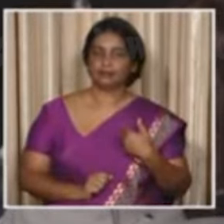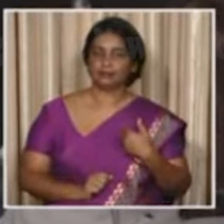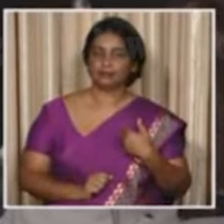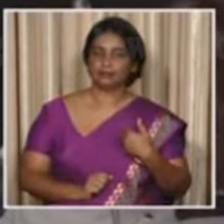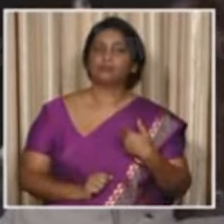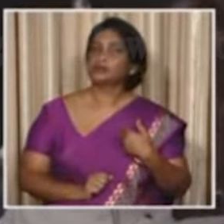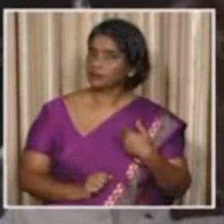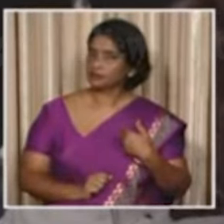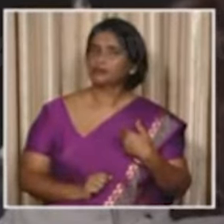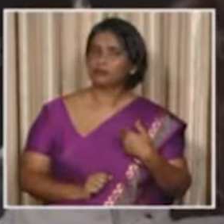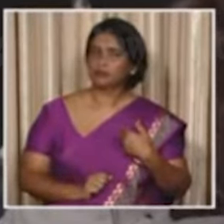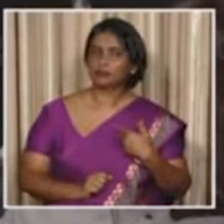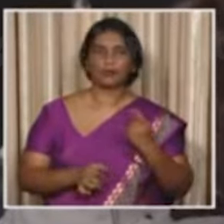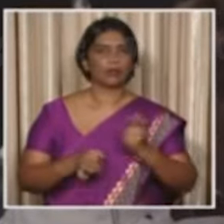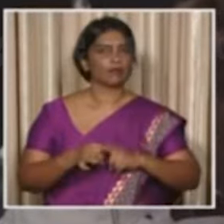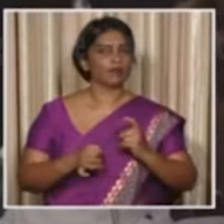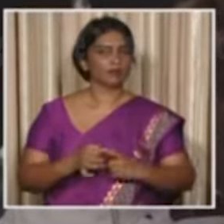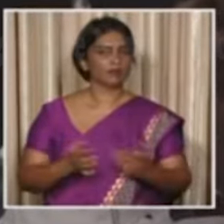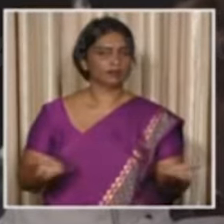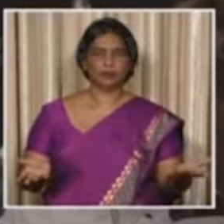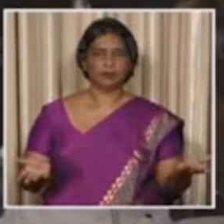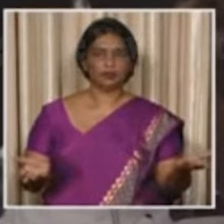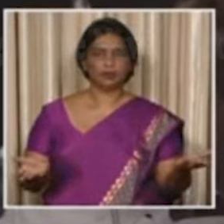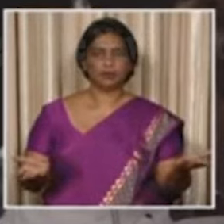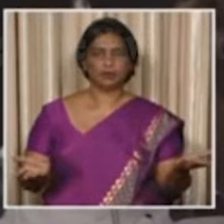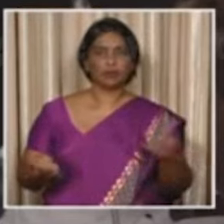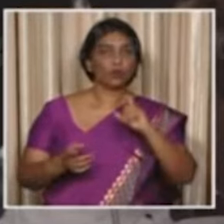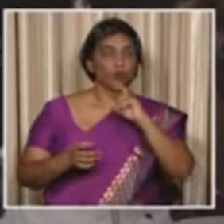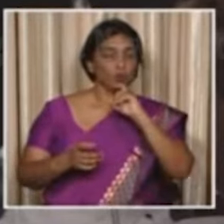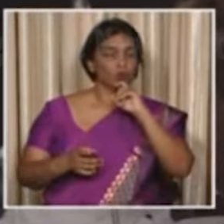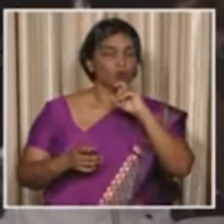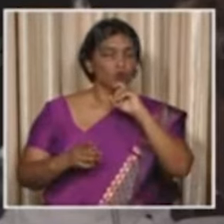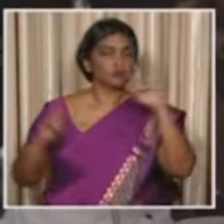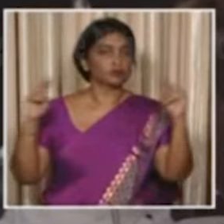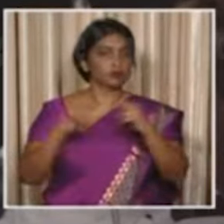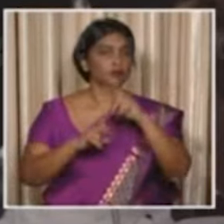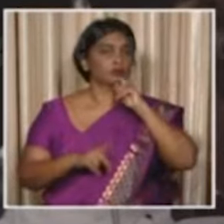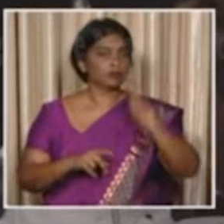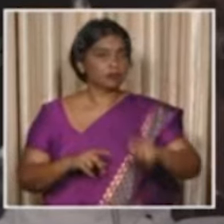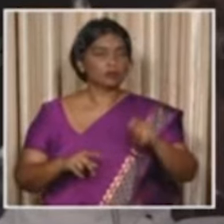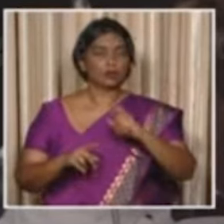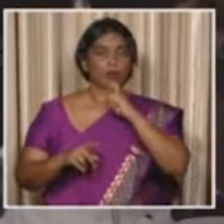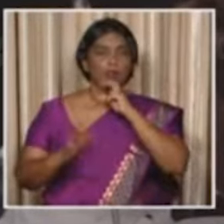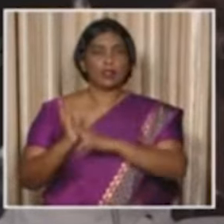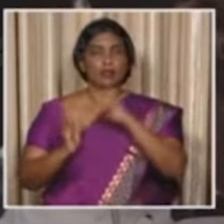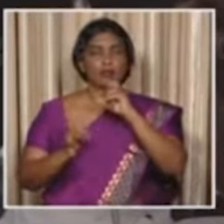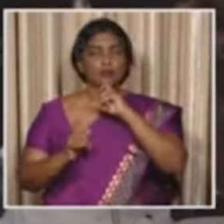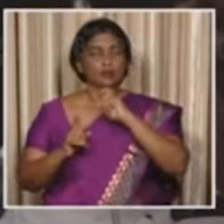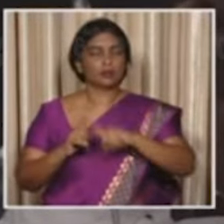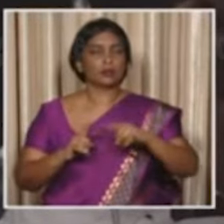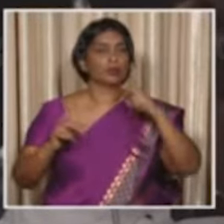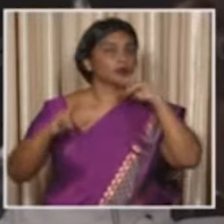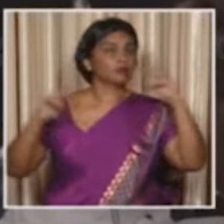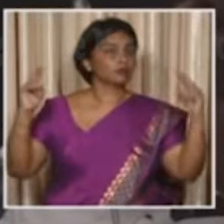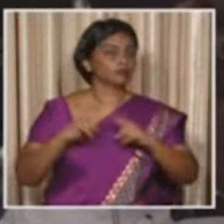ඇයි? ඉතින් මේක හරි ප්‍රශ්නයක්. අධිකරණ ගණනාවක මහේස්ත්‍රාත් අධිකරණේ ඉඳලා මහා අධිකරණයේ ගිහිල්ලා ට්‍රයල් එකට බා